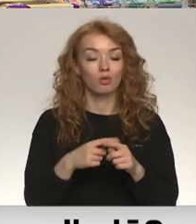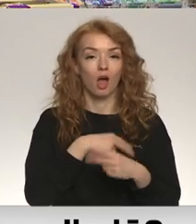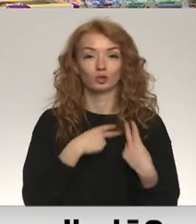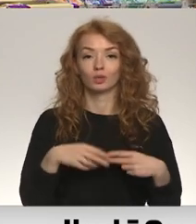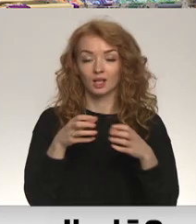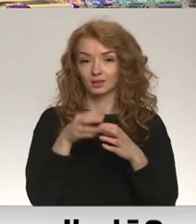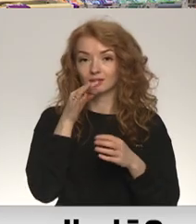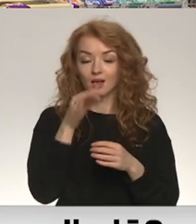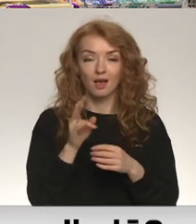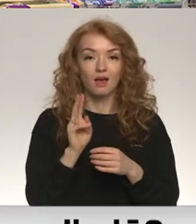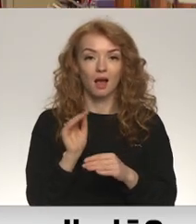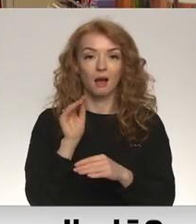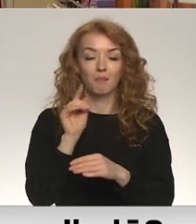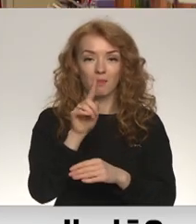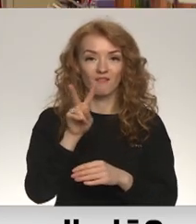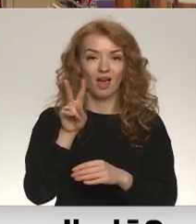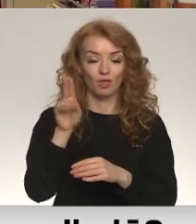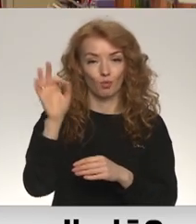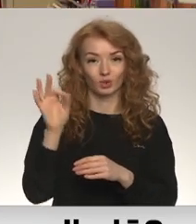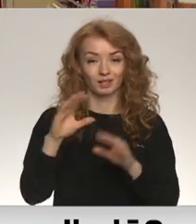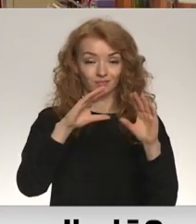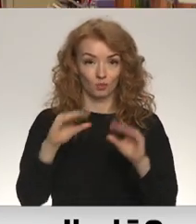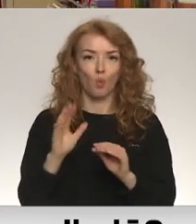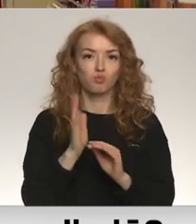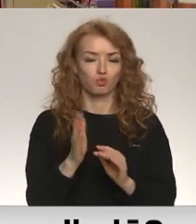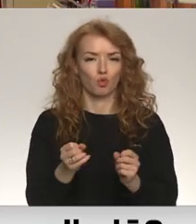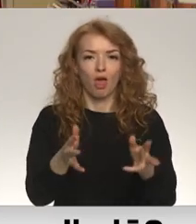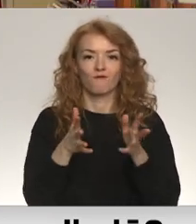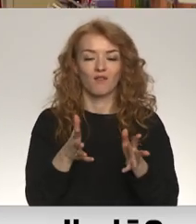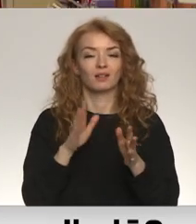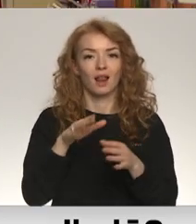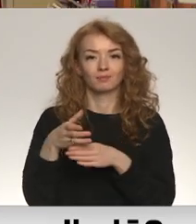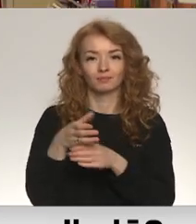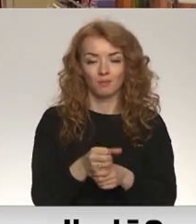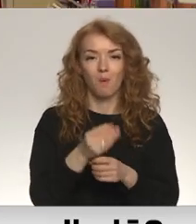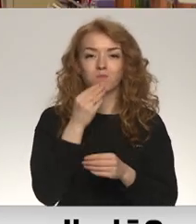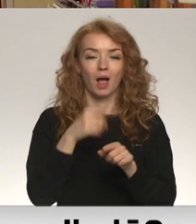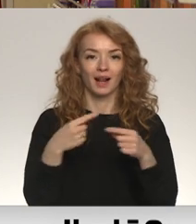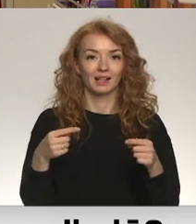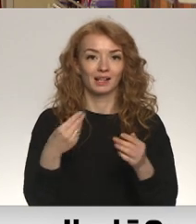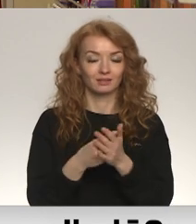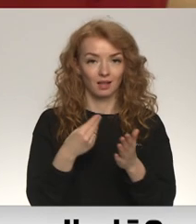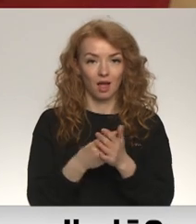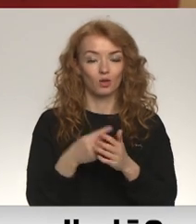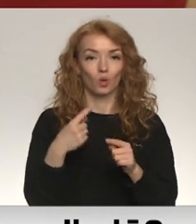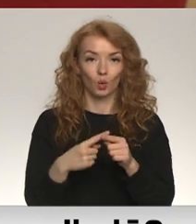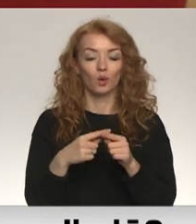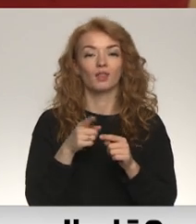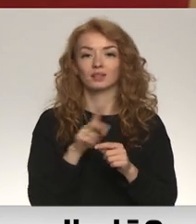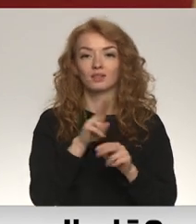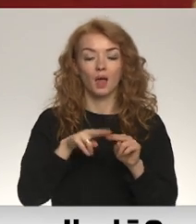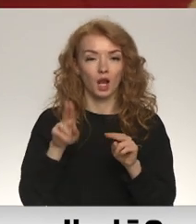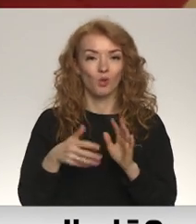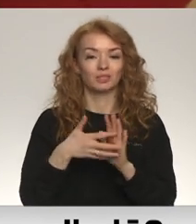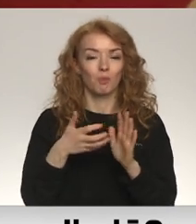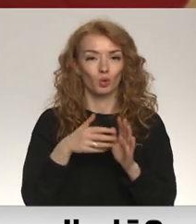ka pievienotās vērtības nodokļa samazināšana būtu efektīva, lai samazinātu kopējās pārtikas cenas. Konkurence neļaušo tirgotājiem izmantot